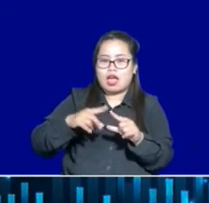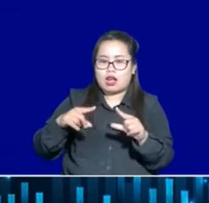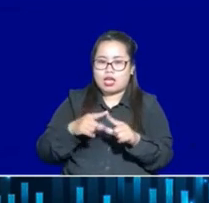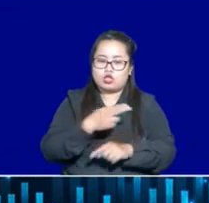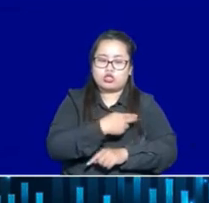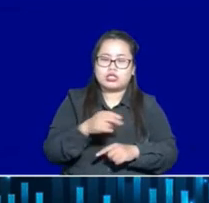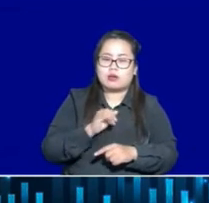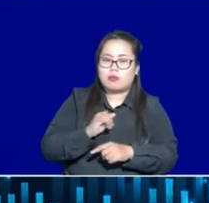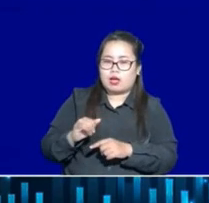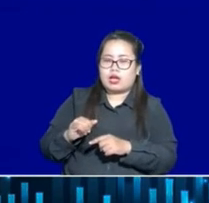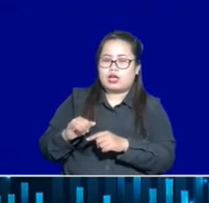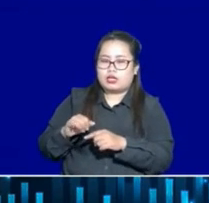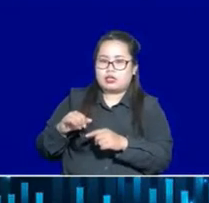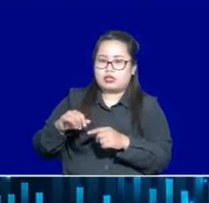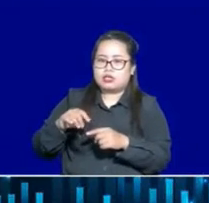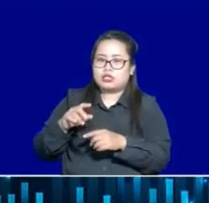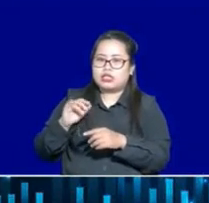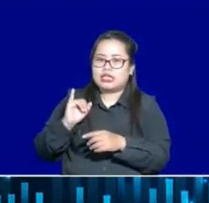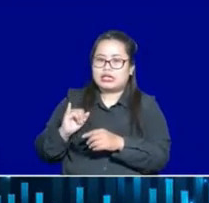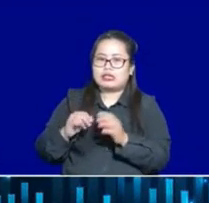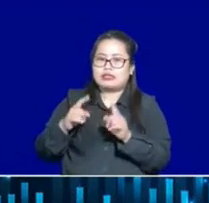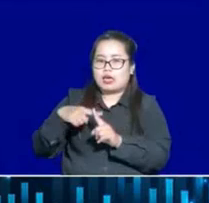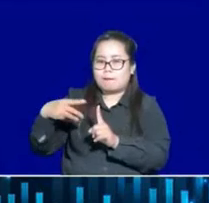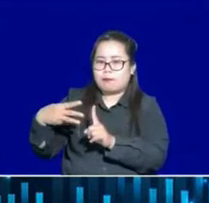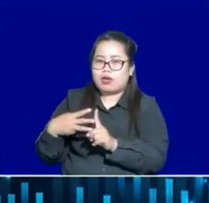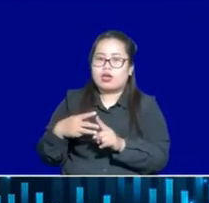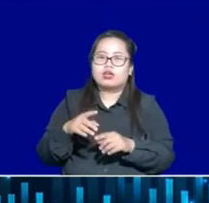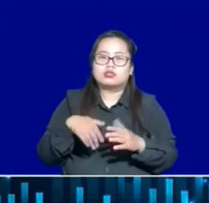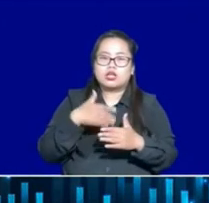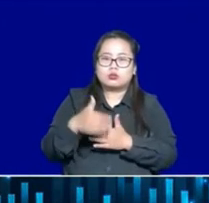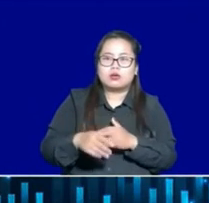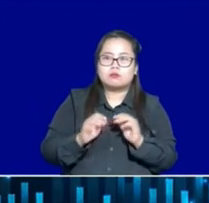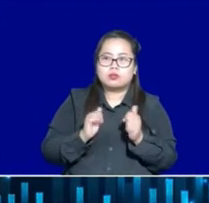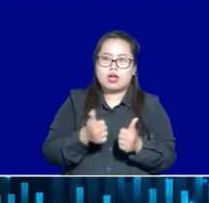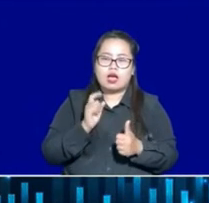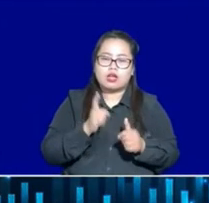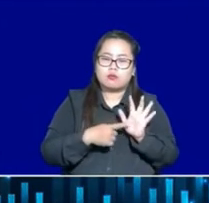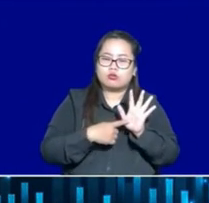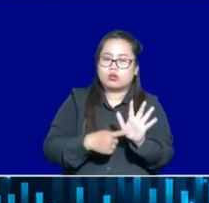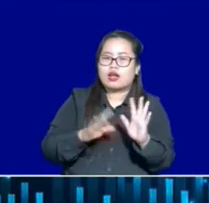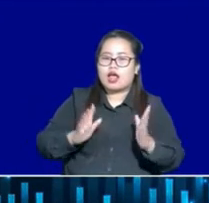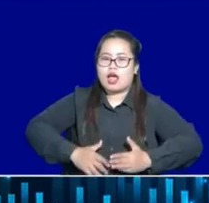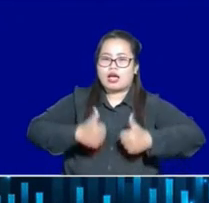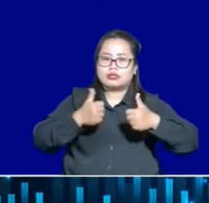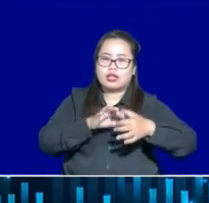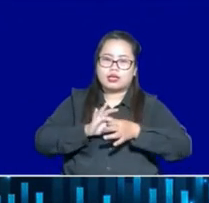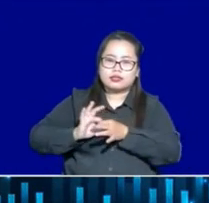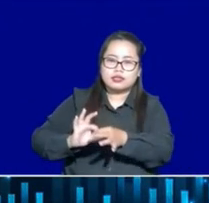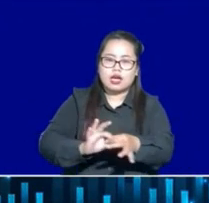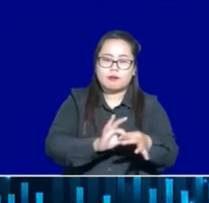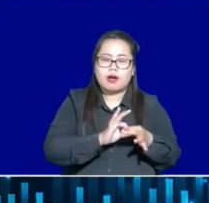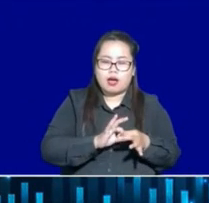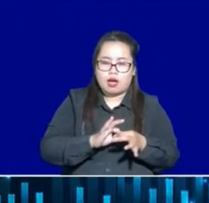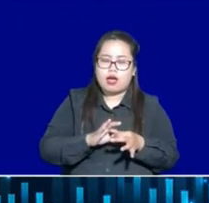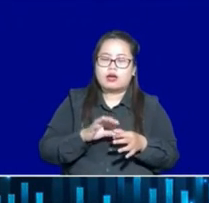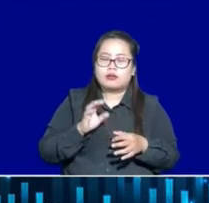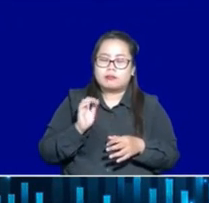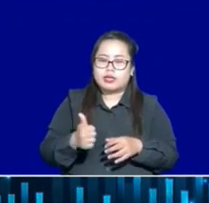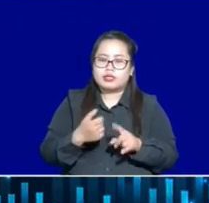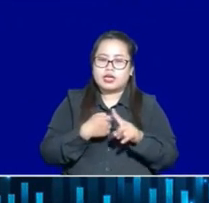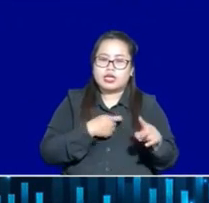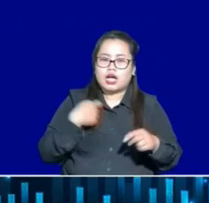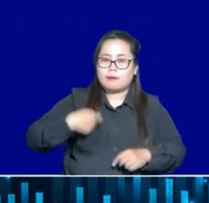Bandung, dan kemudian juga peluncuran hasil kerjasama master plan antara